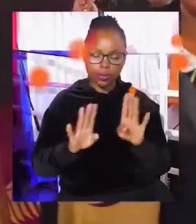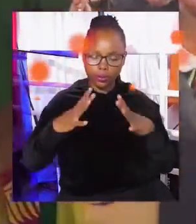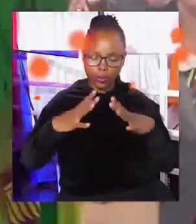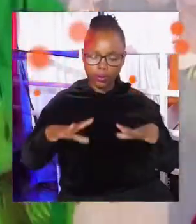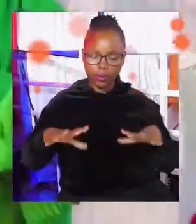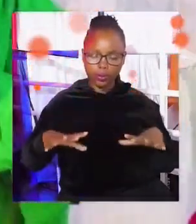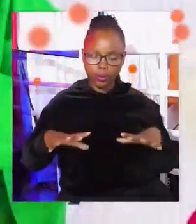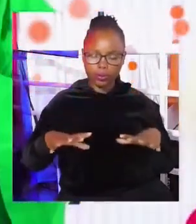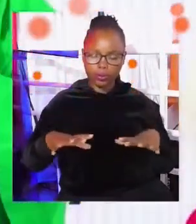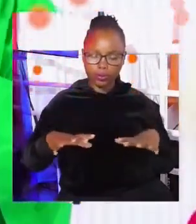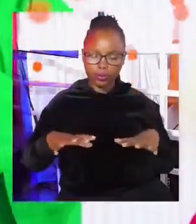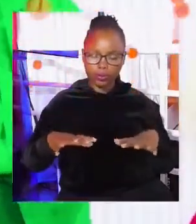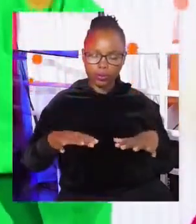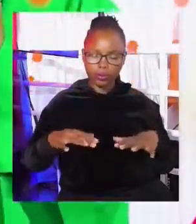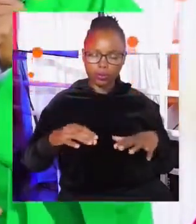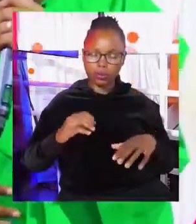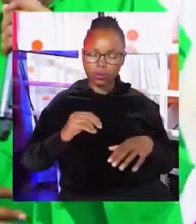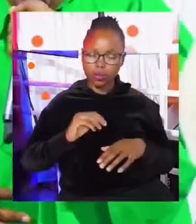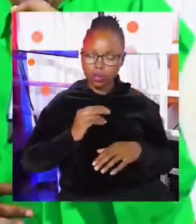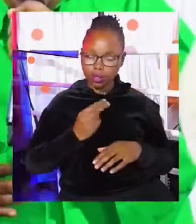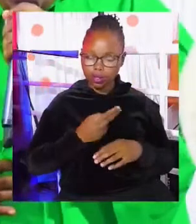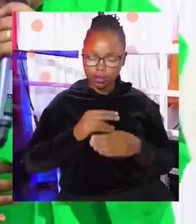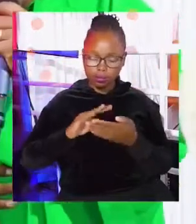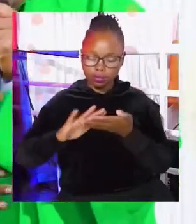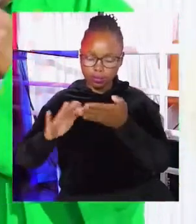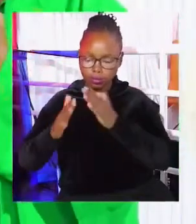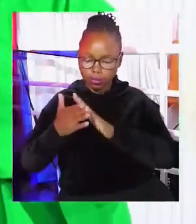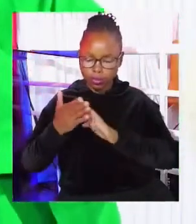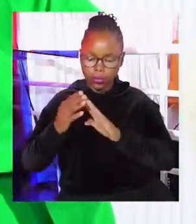Nituherete mehia maria tuciranirwo nao